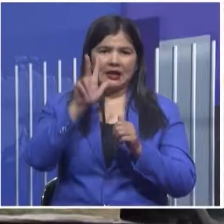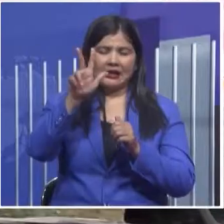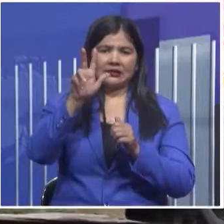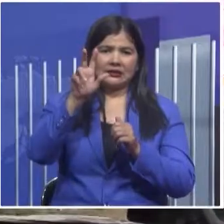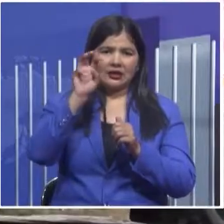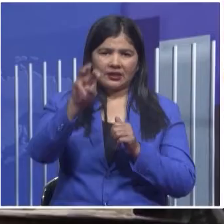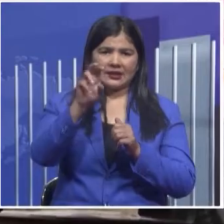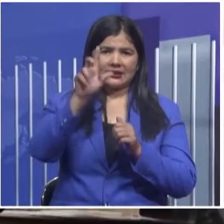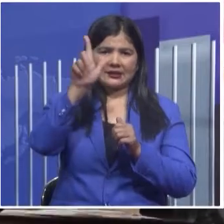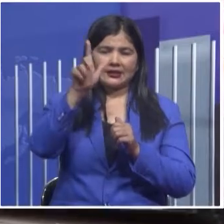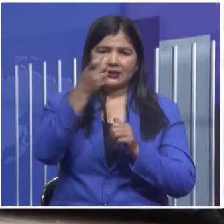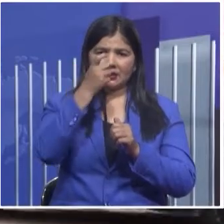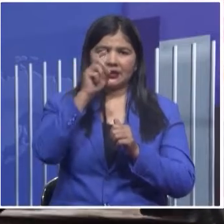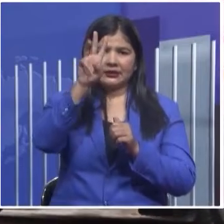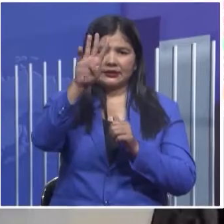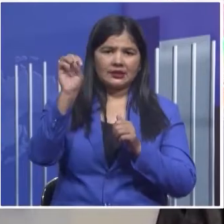8,730 र